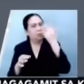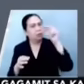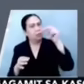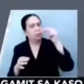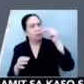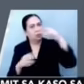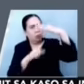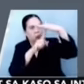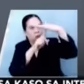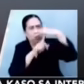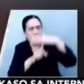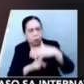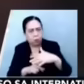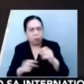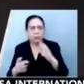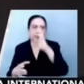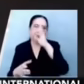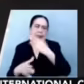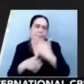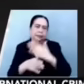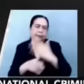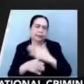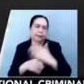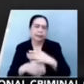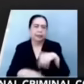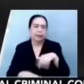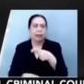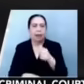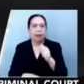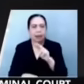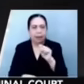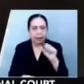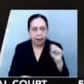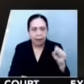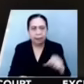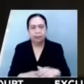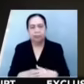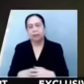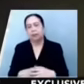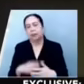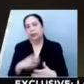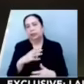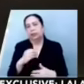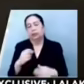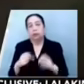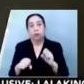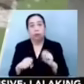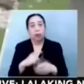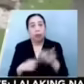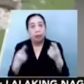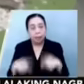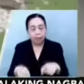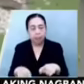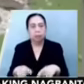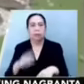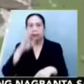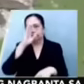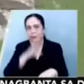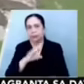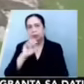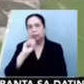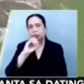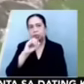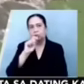was done to harass. And as a consequence, the solar panels were destroyed. Wala pang pahayag